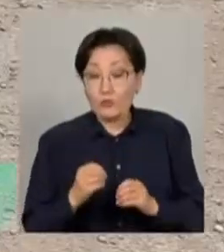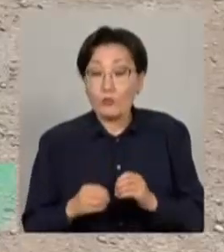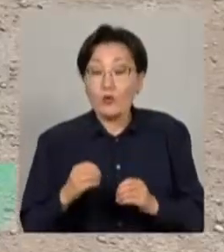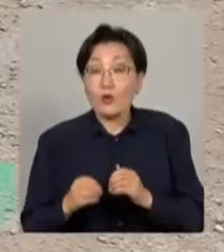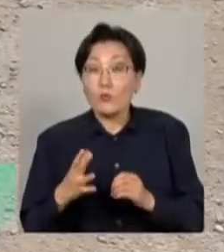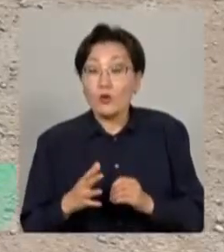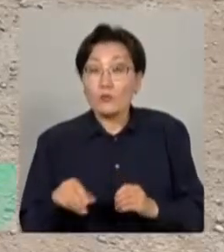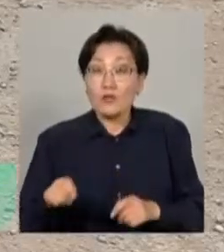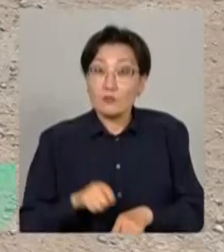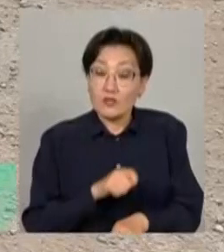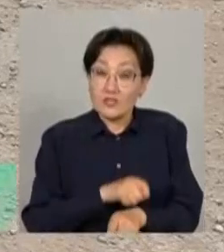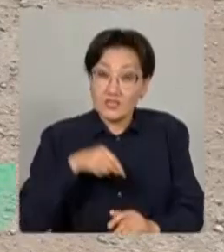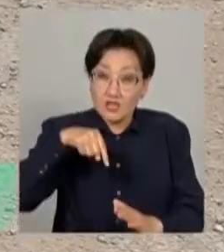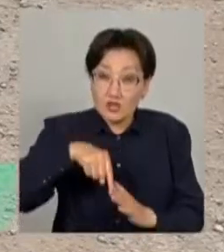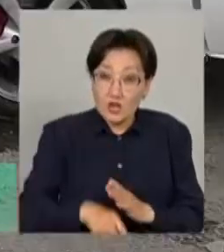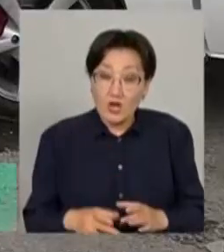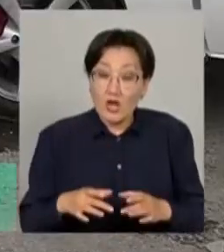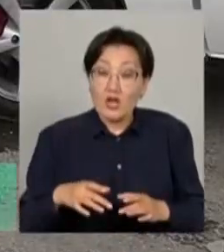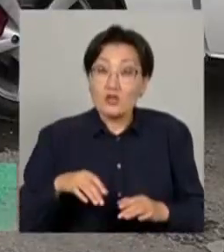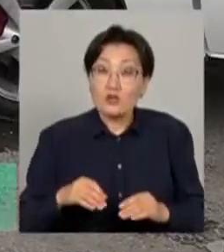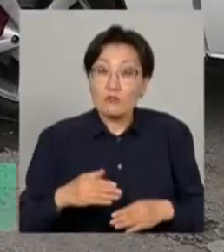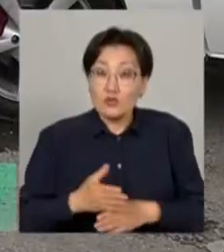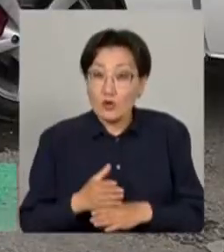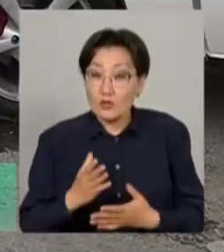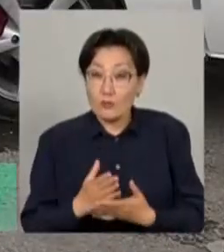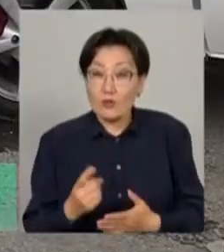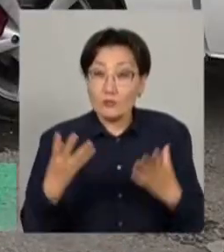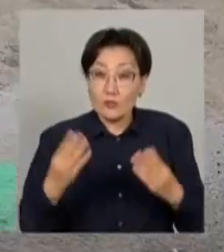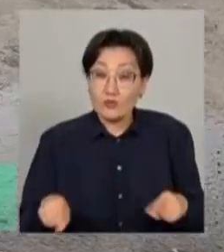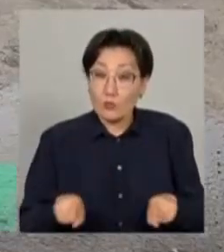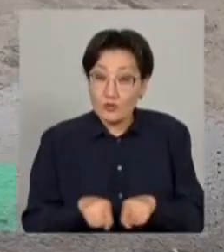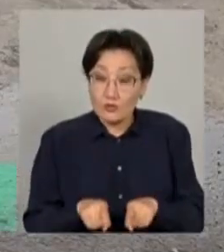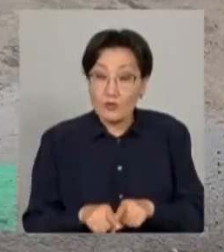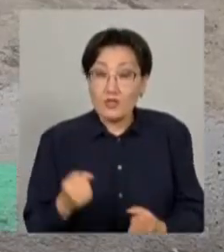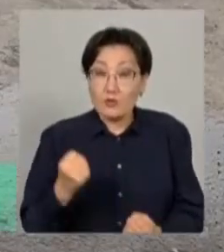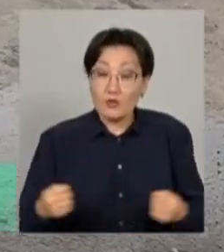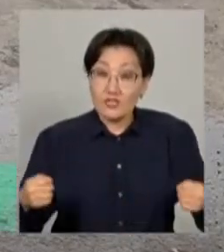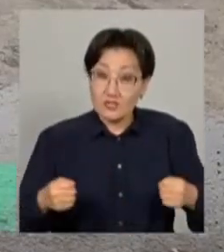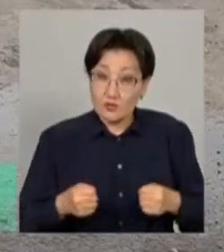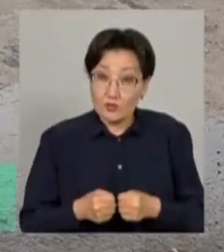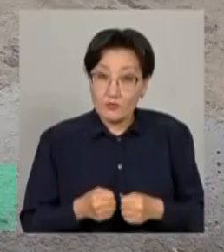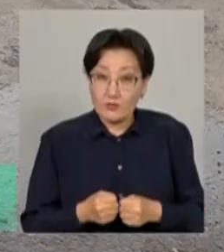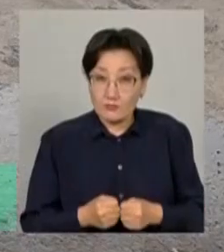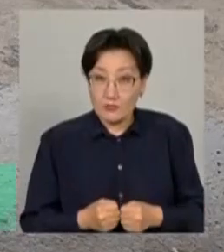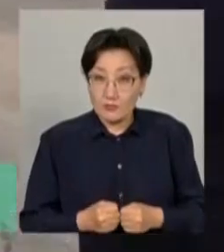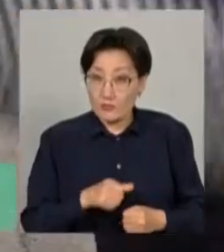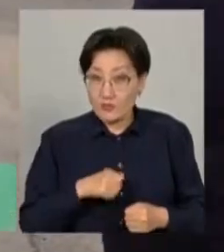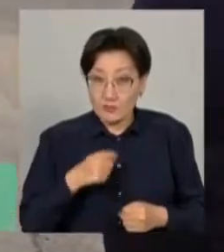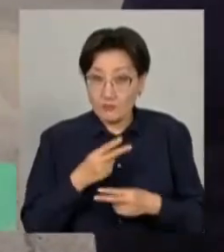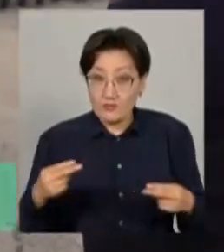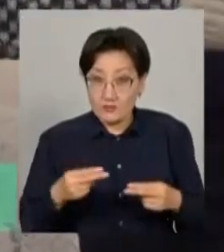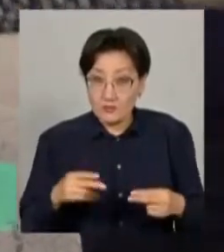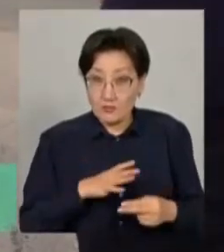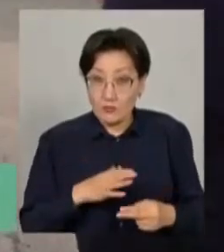метр тереңдікте қазылған шұңқырлар бар. Ал трассаға шыққан бір күніміз осақ еді. Көлік апаты тіпті көз алдымызда болды. Мен мына